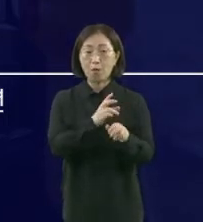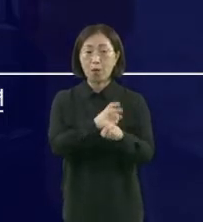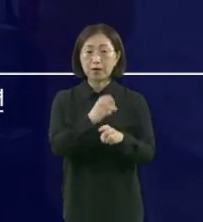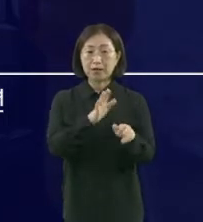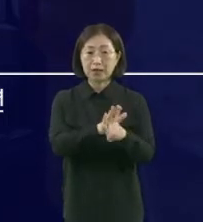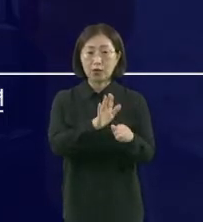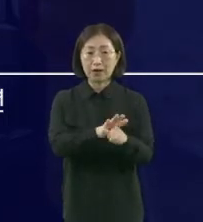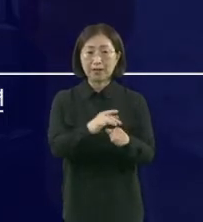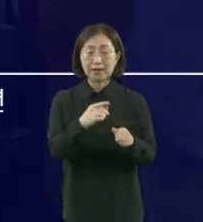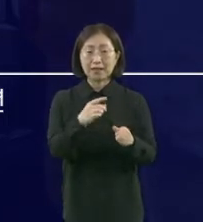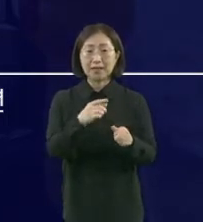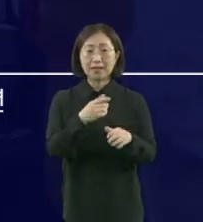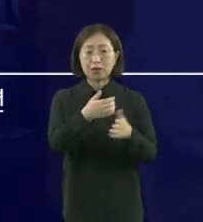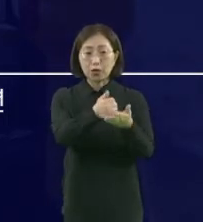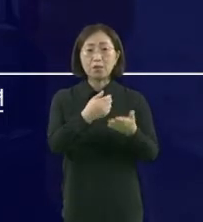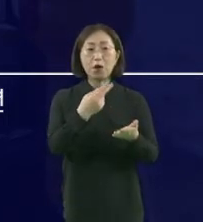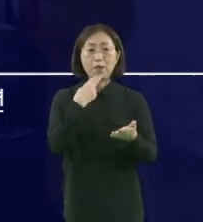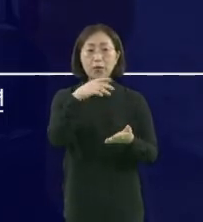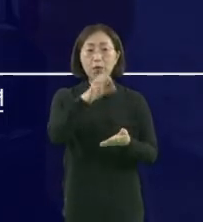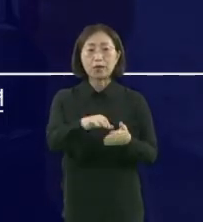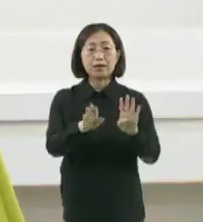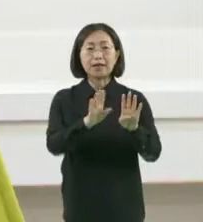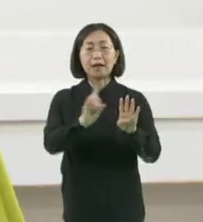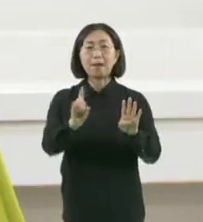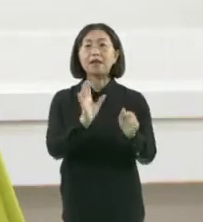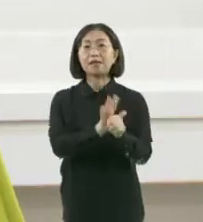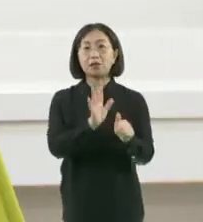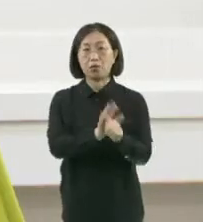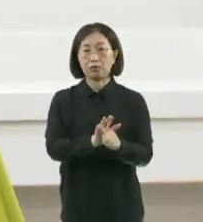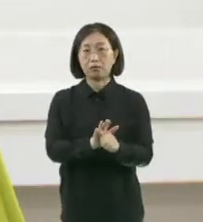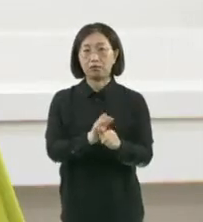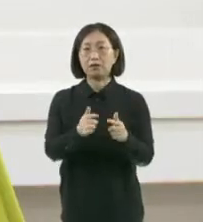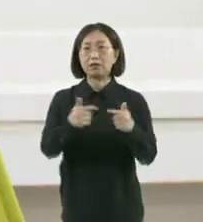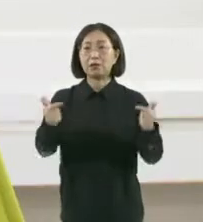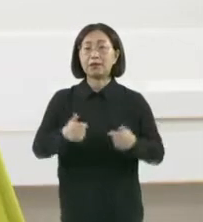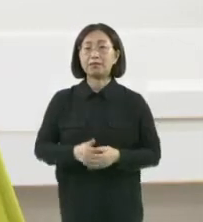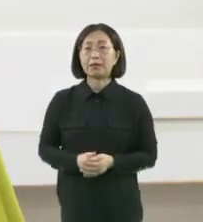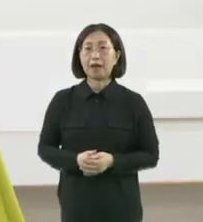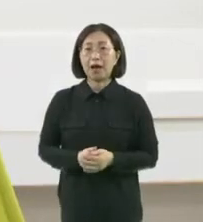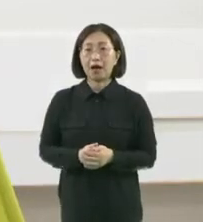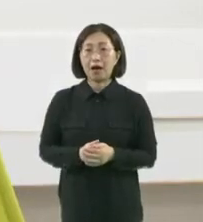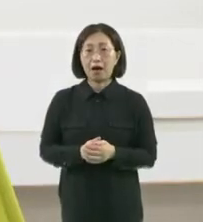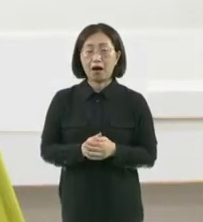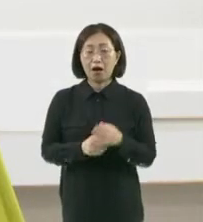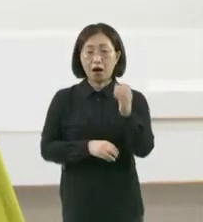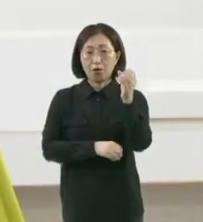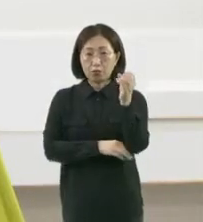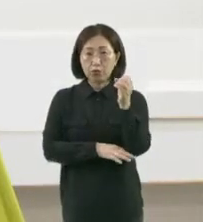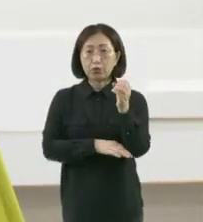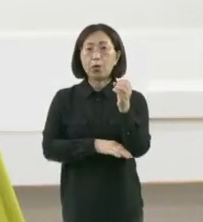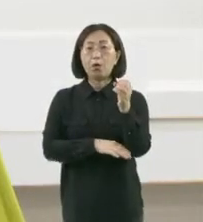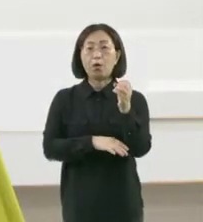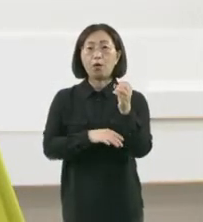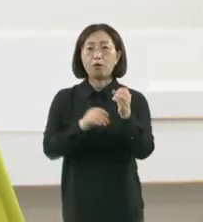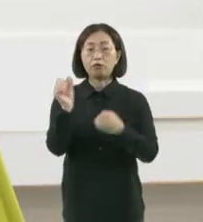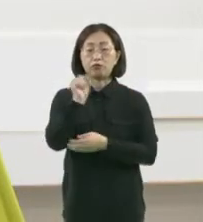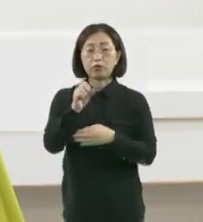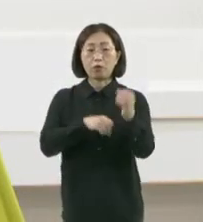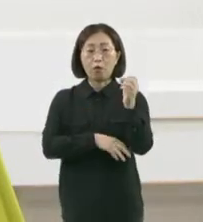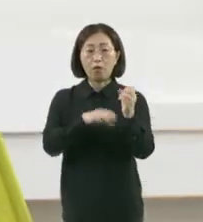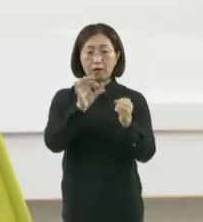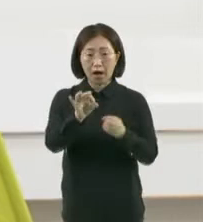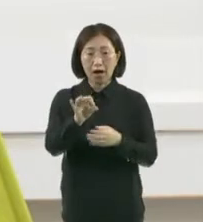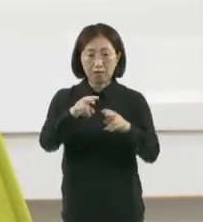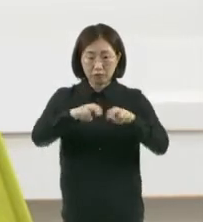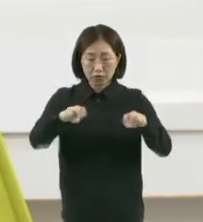비수익 노선 손실 보조는 4배가량 늘었습니다. 운송원과 분석을 통해서 거기에 맞춰서 지금 그 저희가 지원을